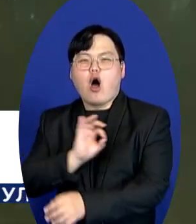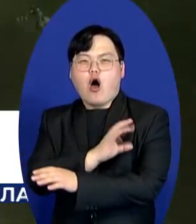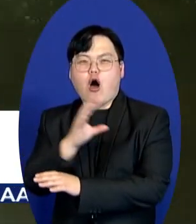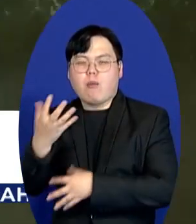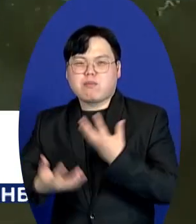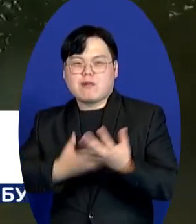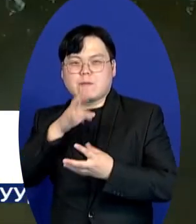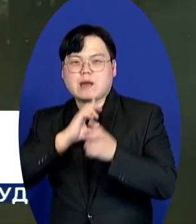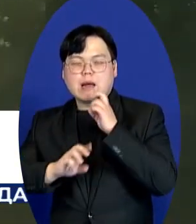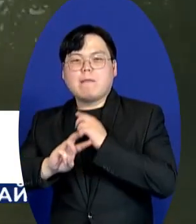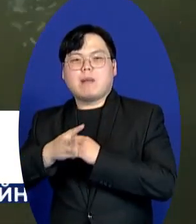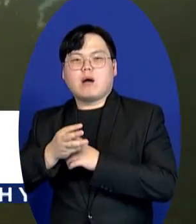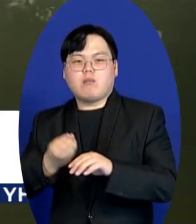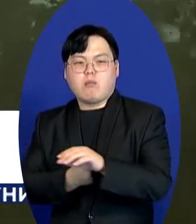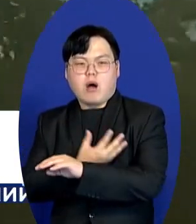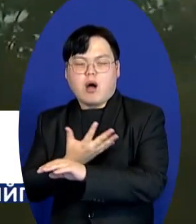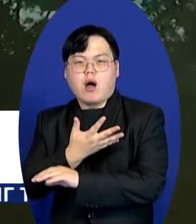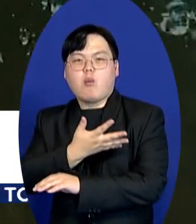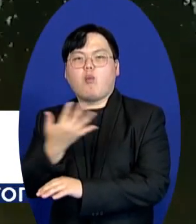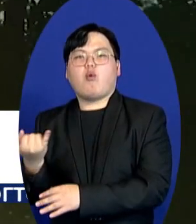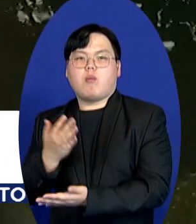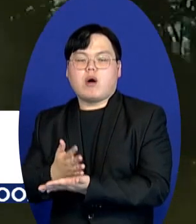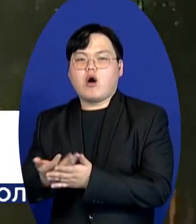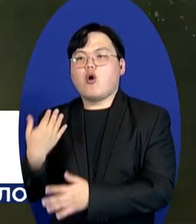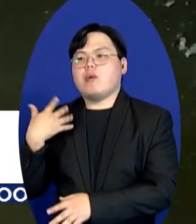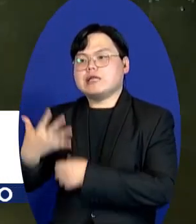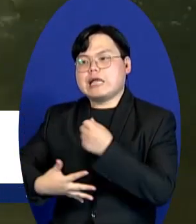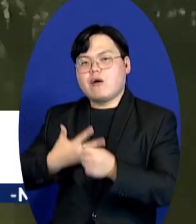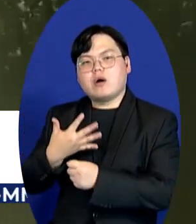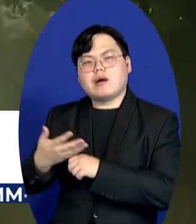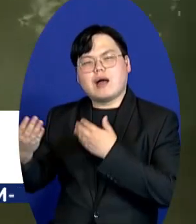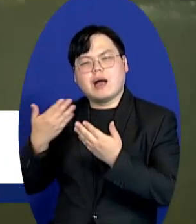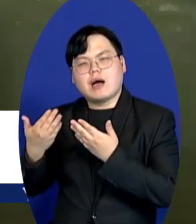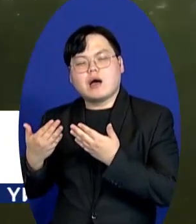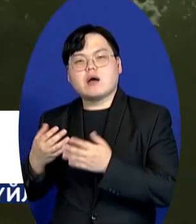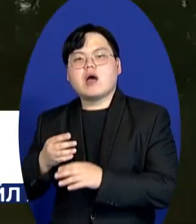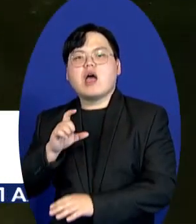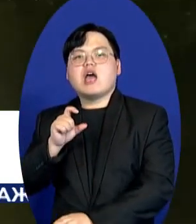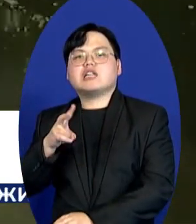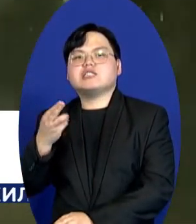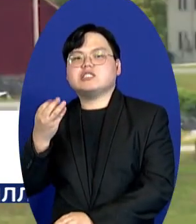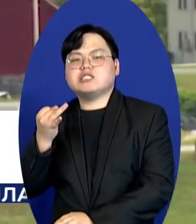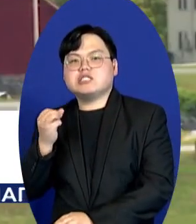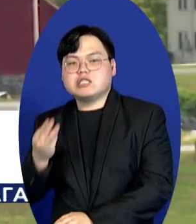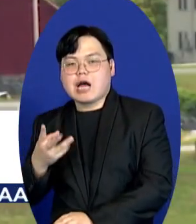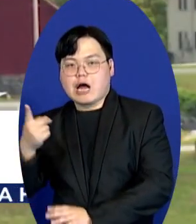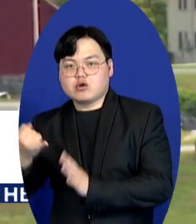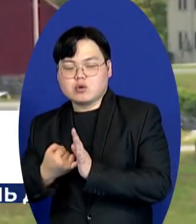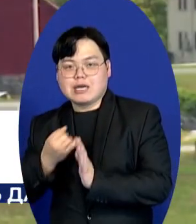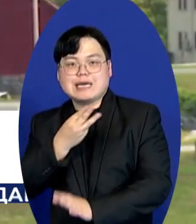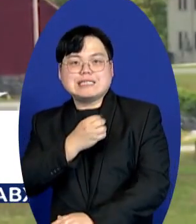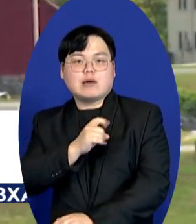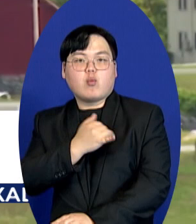нэмэгдэж ургацад мөн сөргөөр нөлөөлж байна. Өмнөх 5 жилийн дунд ч үзүүлэлтэд харьцуулахад Эрдэнэшийн ургац 16%, шар